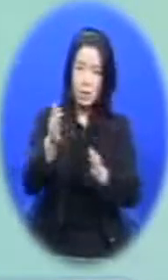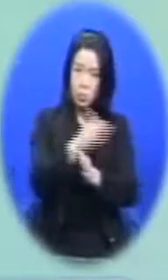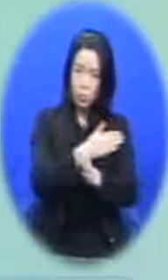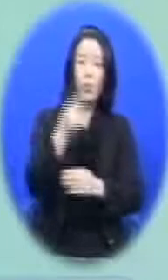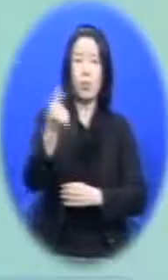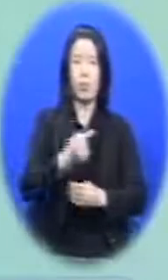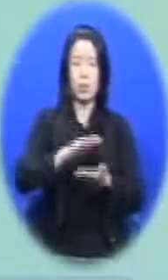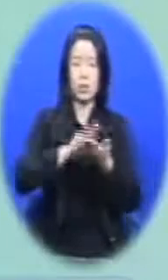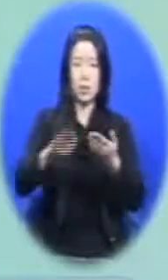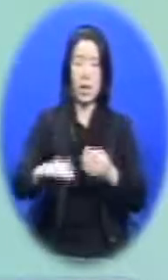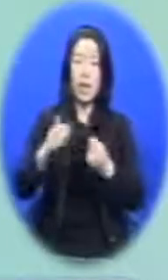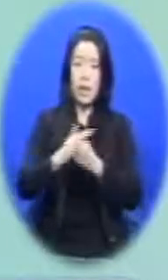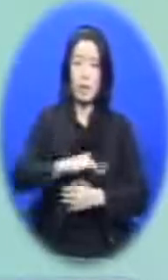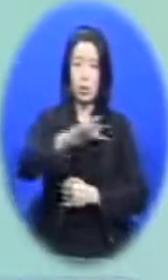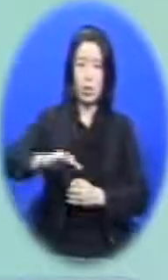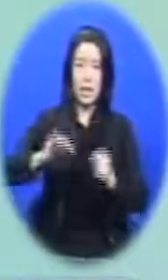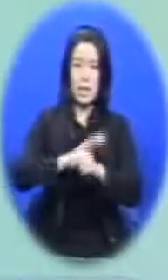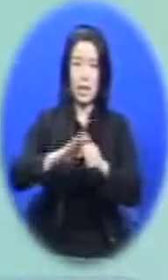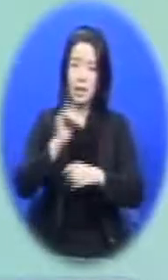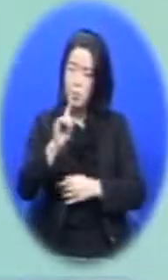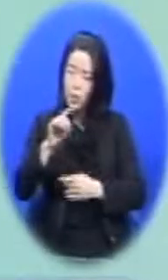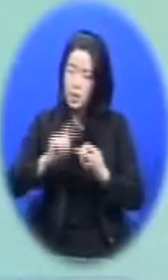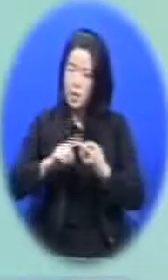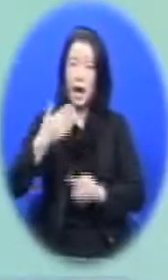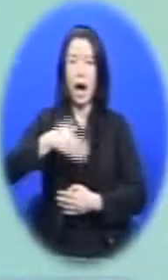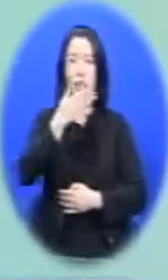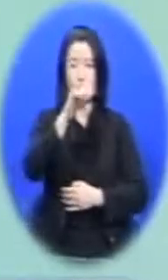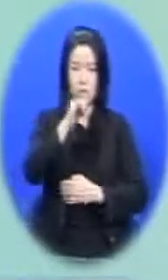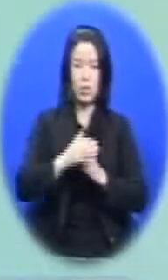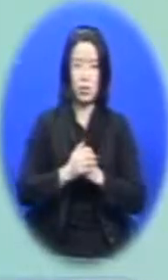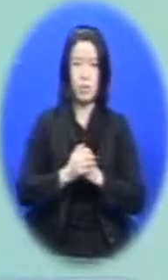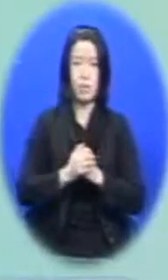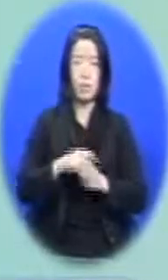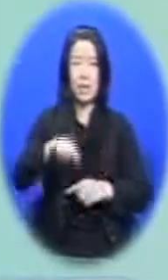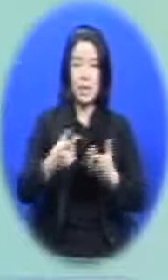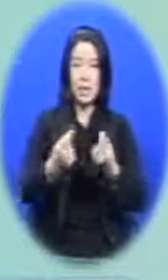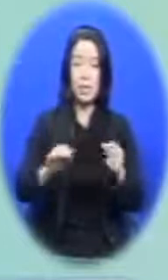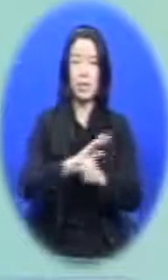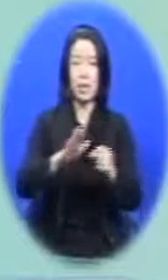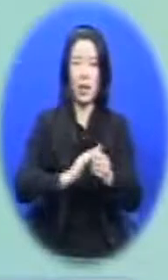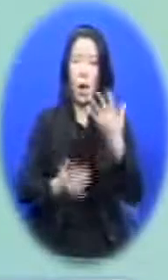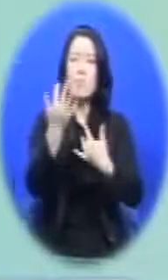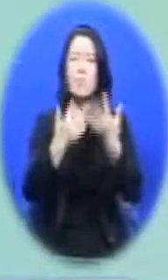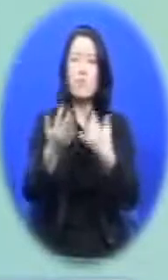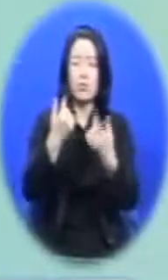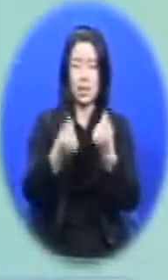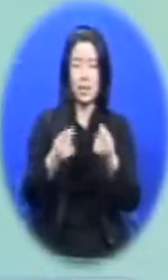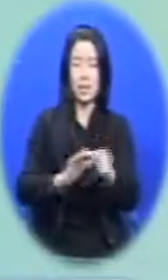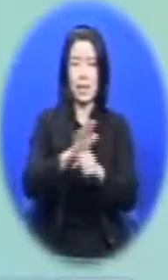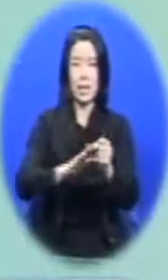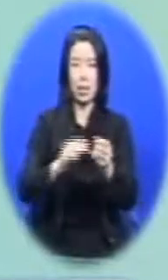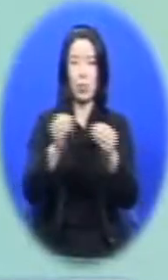겁니다. 그래서 우리가 사랑이 뭔지를 알게 된 거예요. 이런 사랑을 불같은 사랑이라고 표현하는